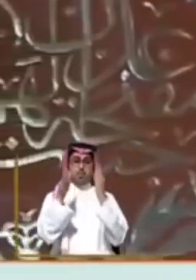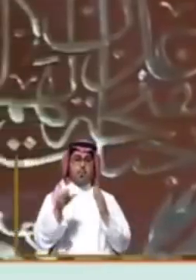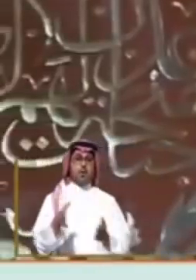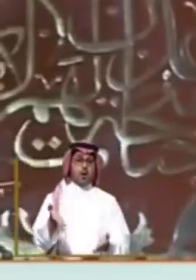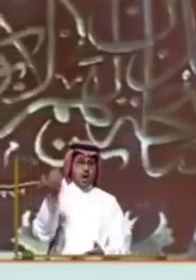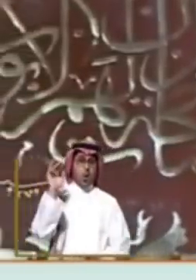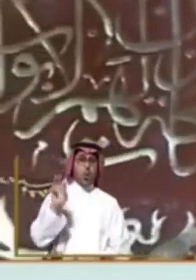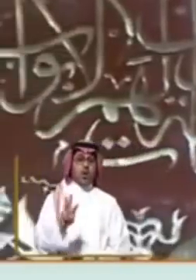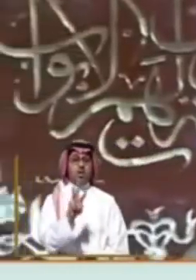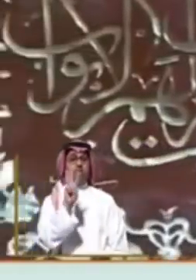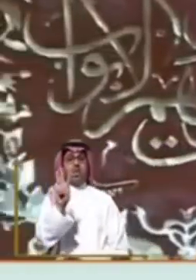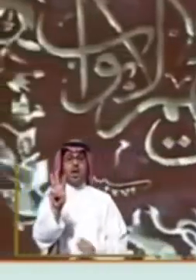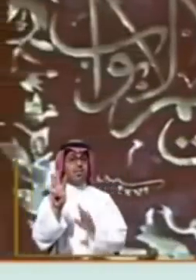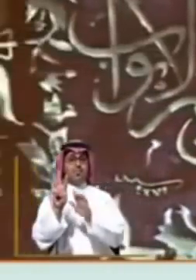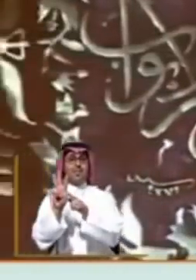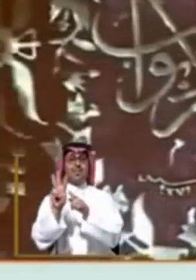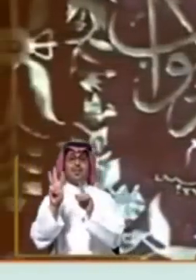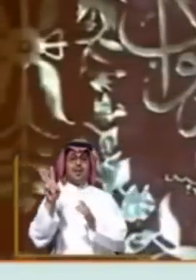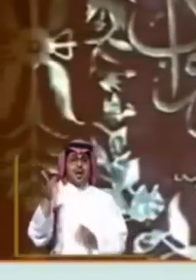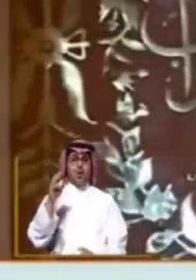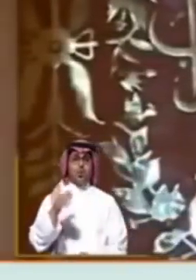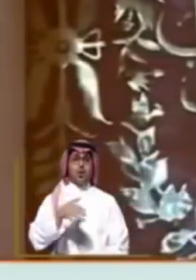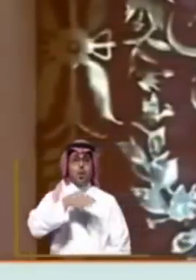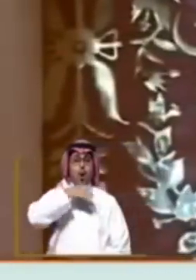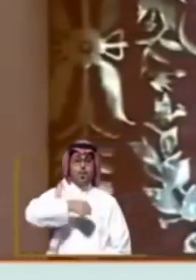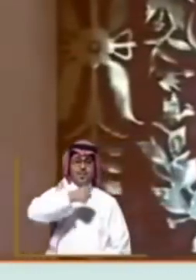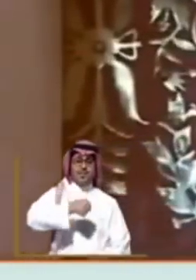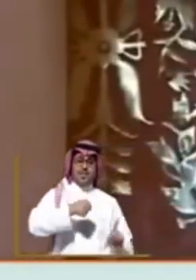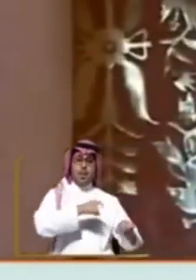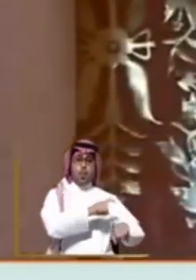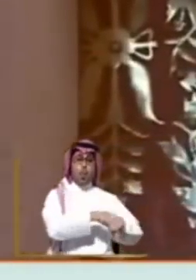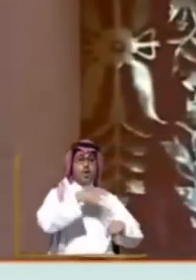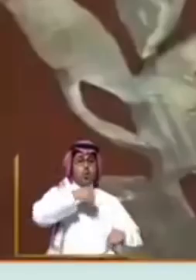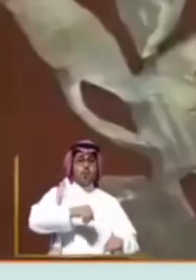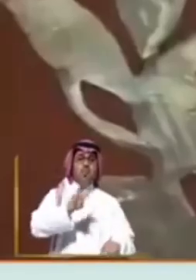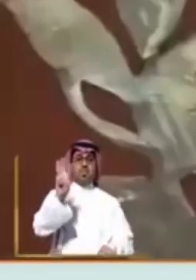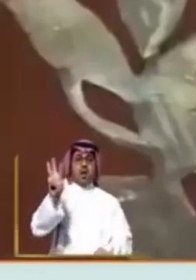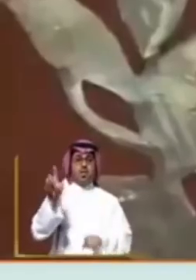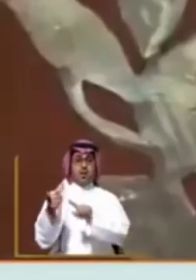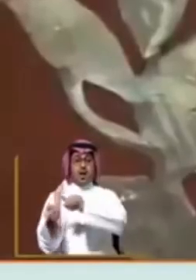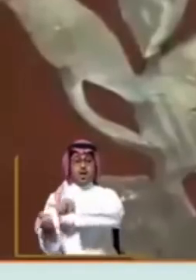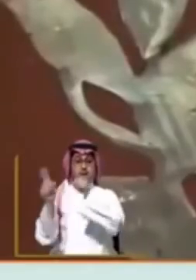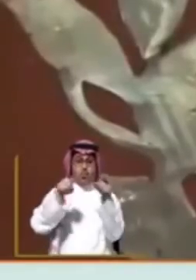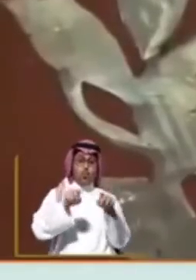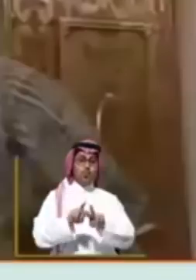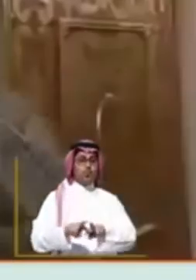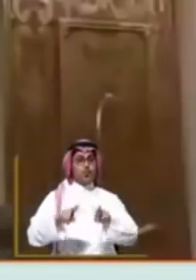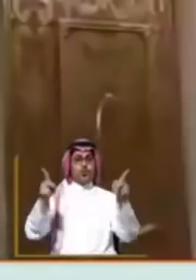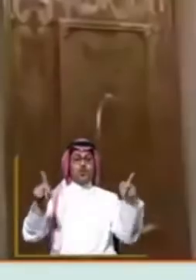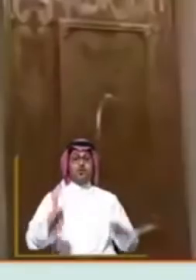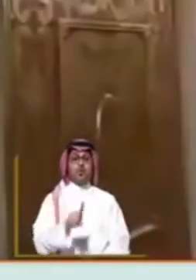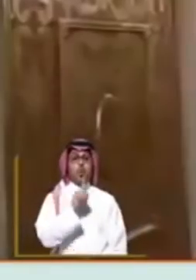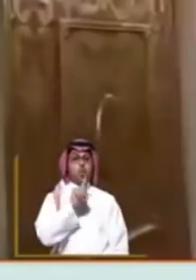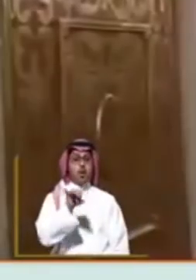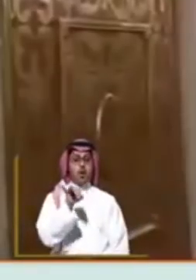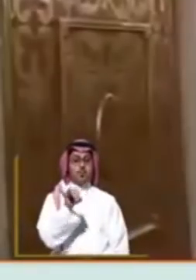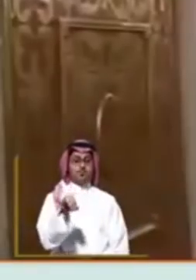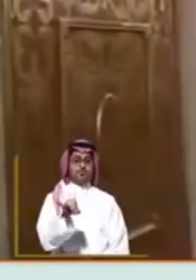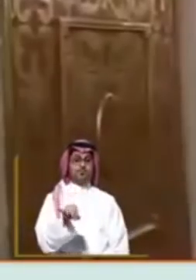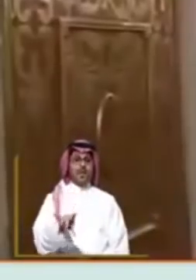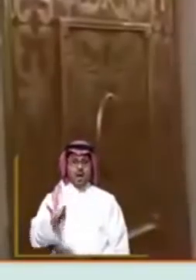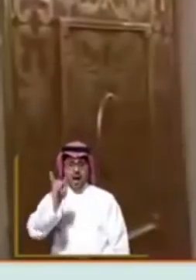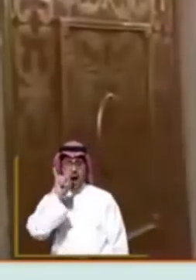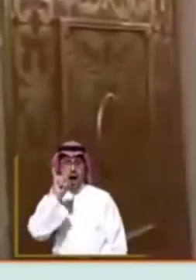كانت 3 أبواب في عهد المصطفى صلى الله عليه وسلم. 10 أبواب فقط